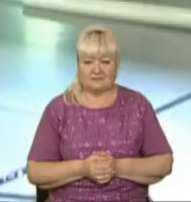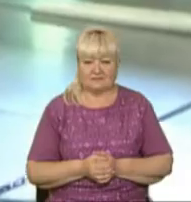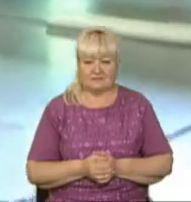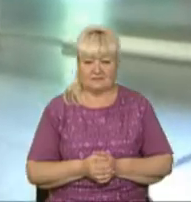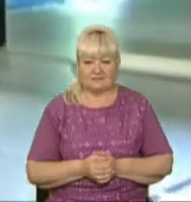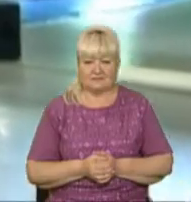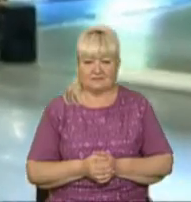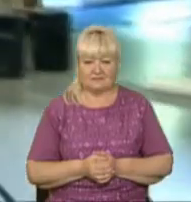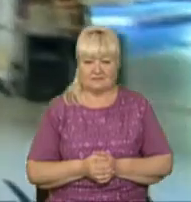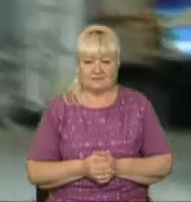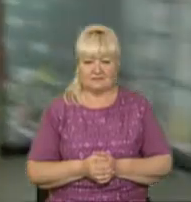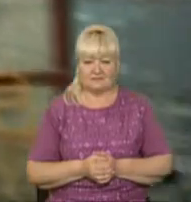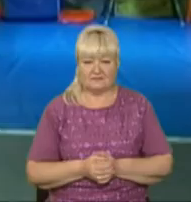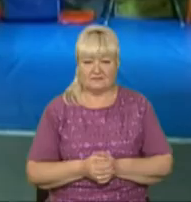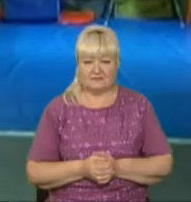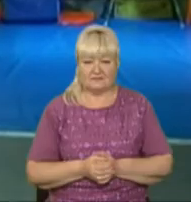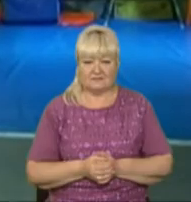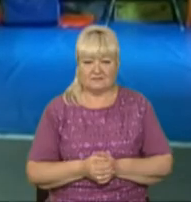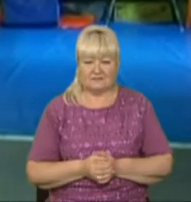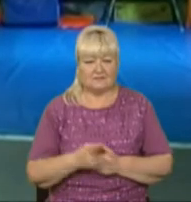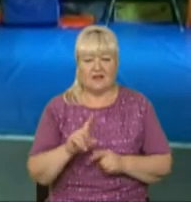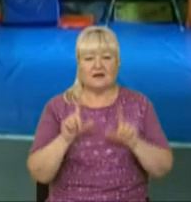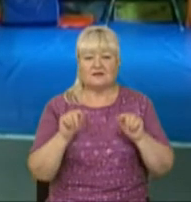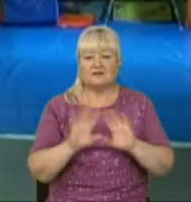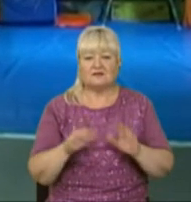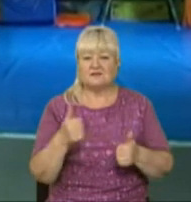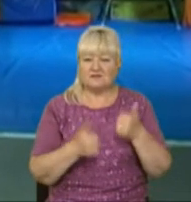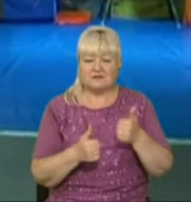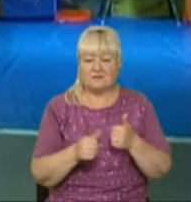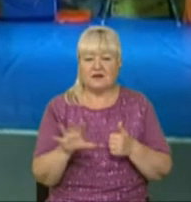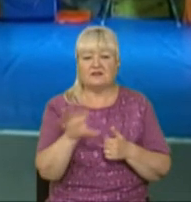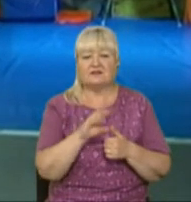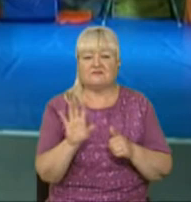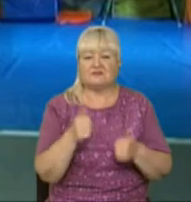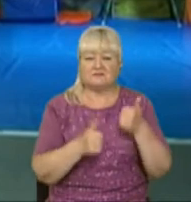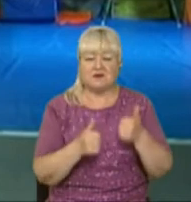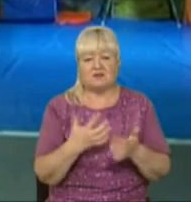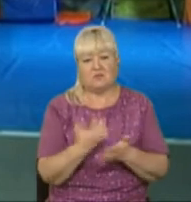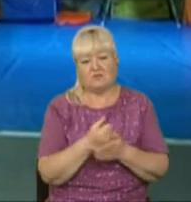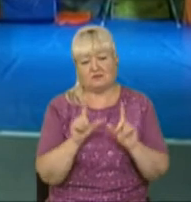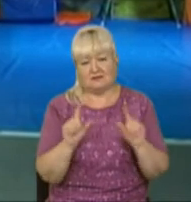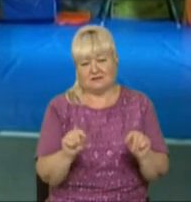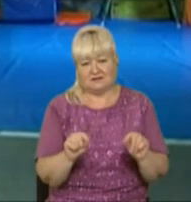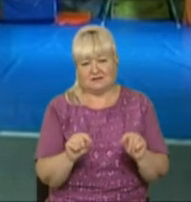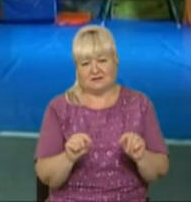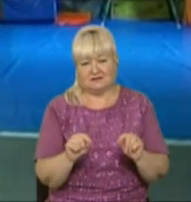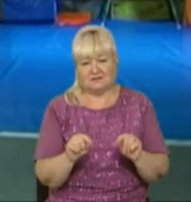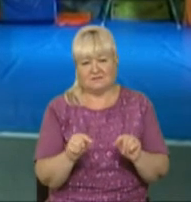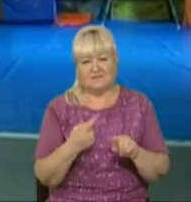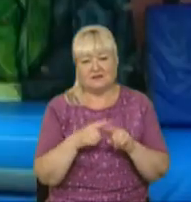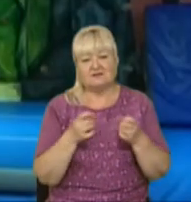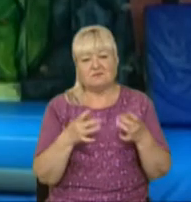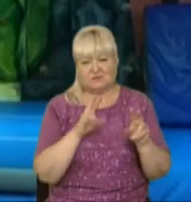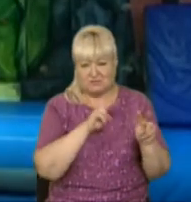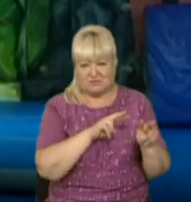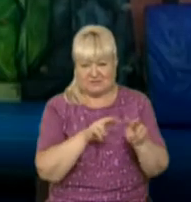клас, менше каса. Я не їздив на змагання, не на всі змагання виходить їздити, за цим я спостерігав просто.